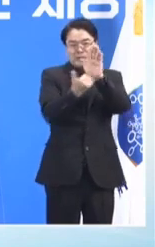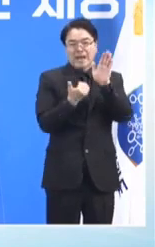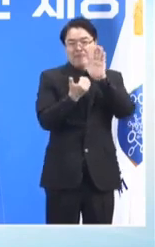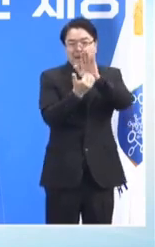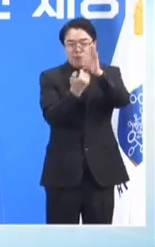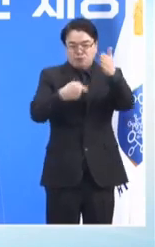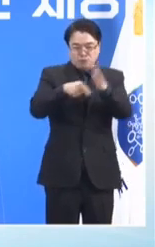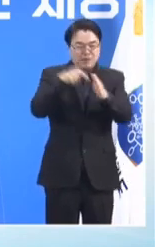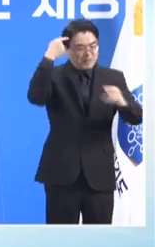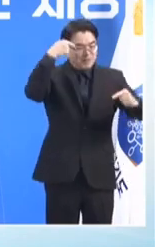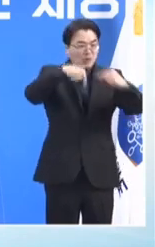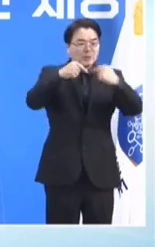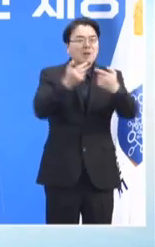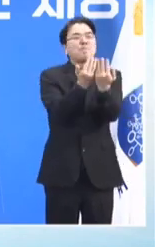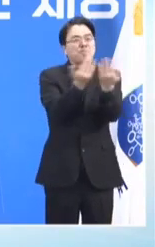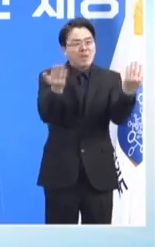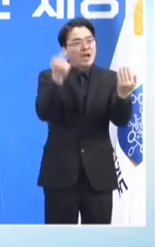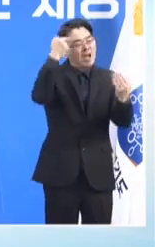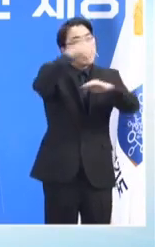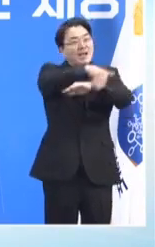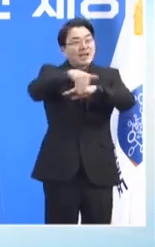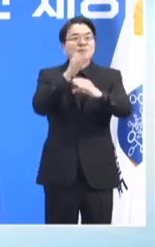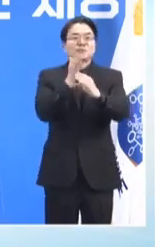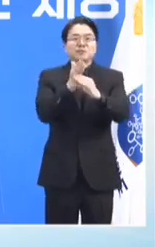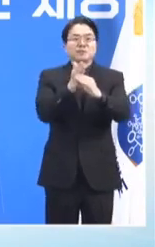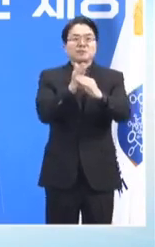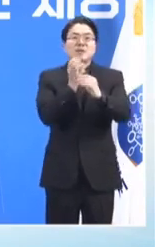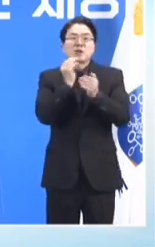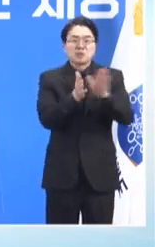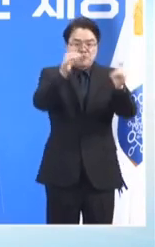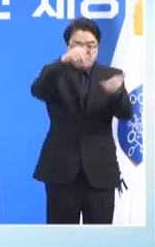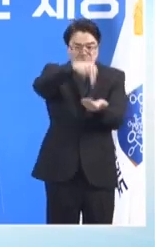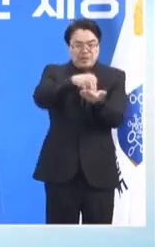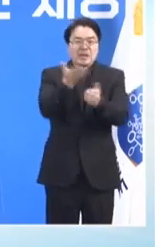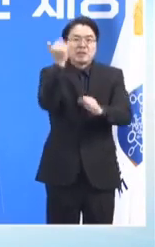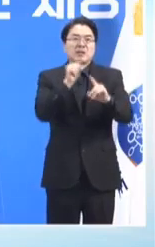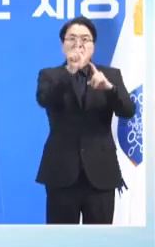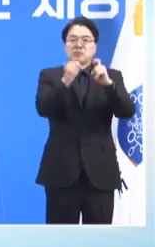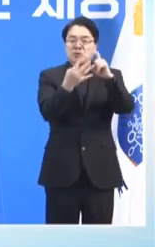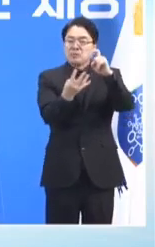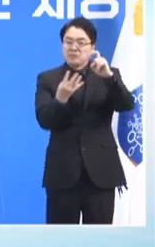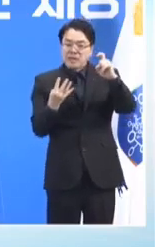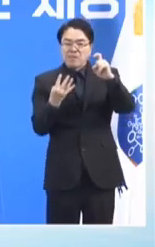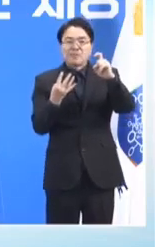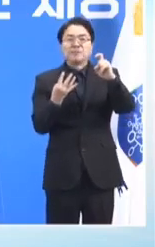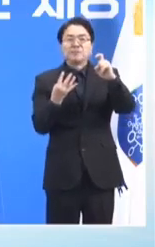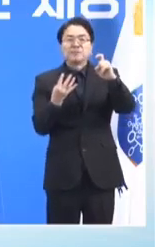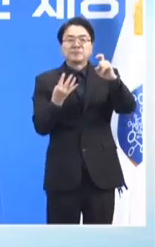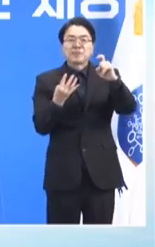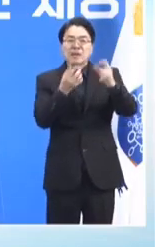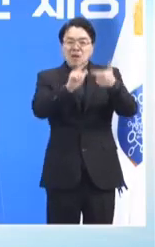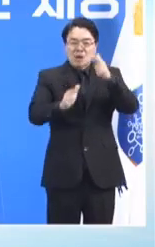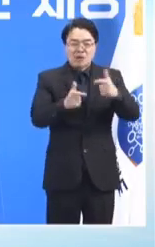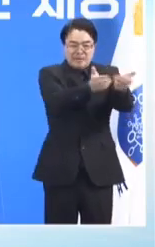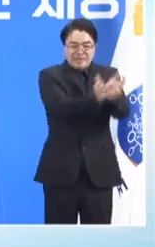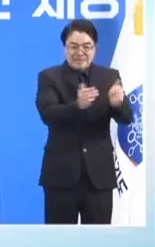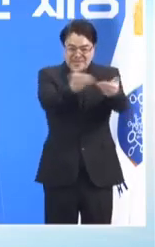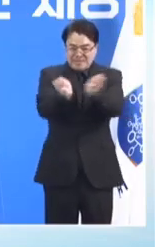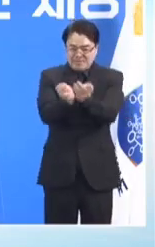예정입니다. 경기도는 정책 수립을 위하여 지난해 11월 4일 4개 실국 10개 팀이